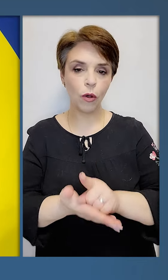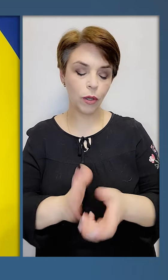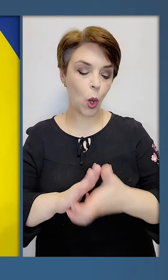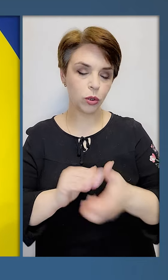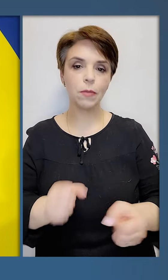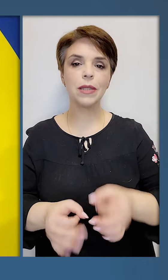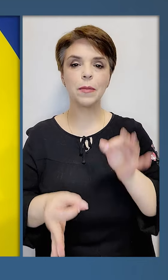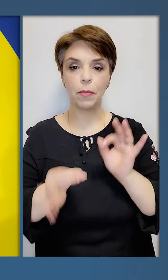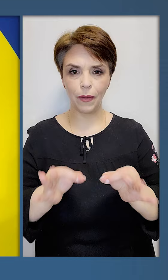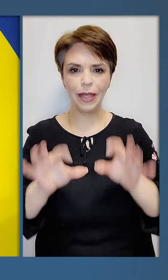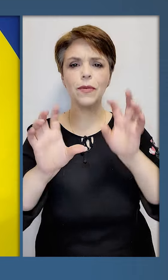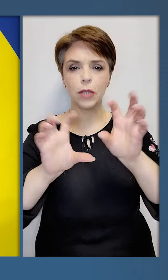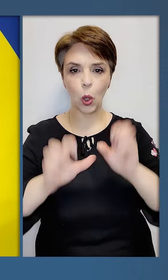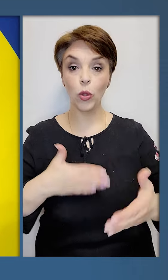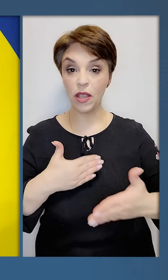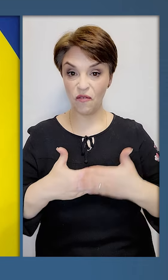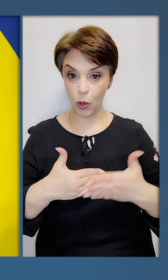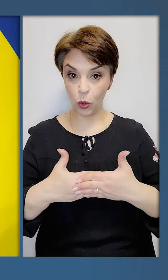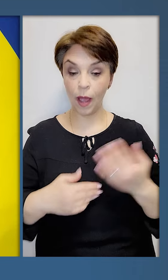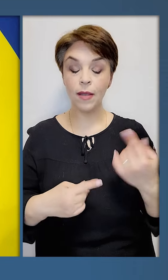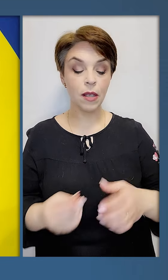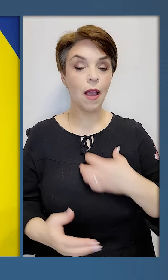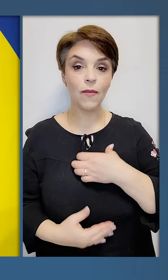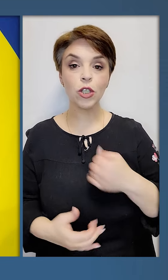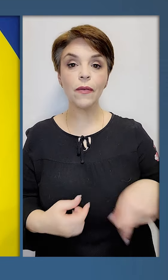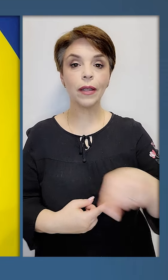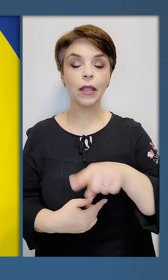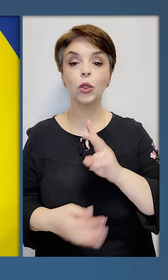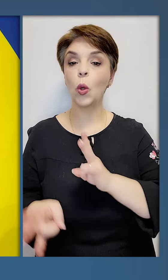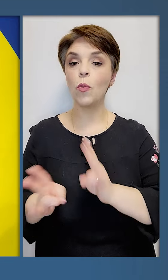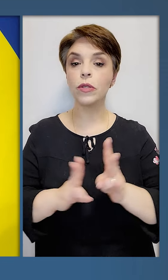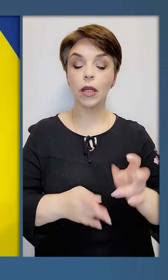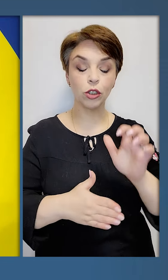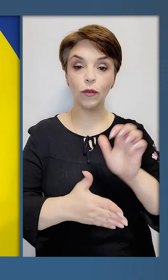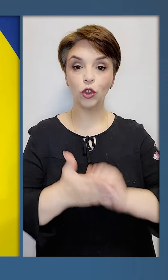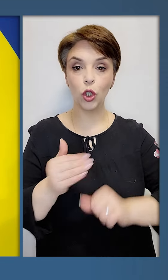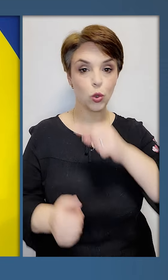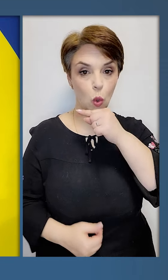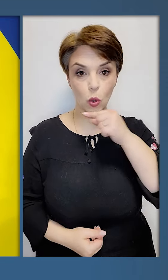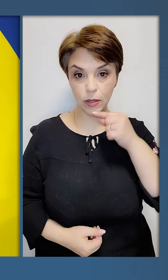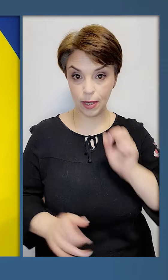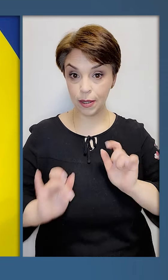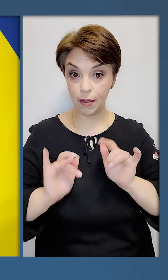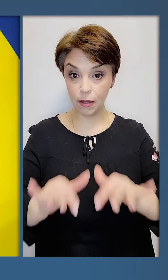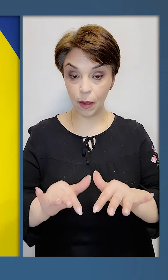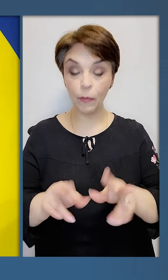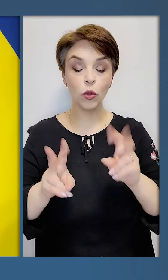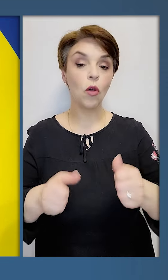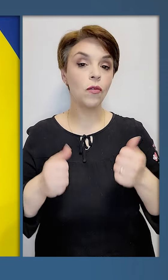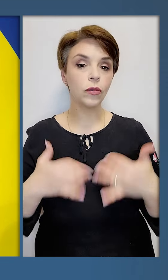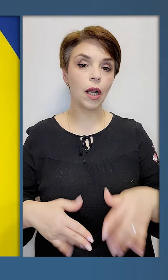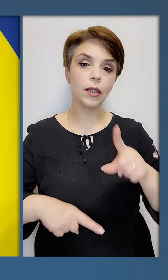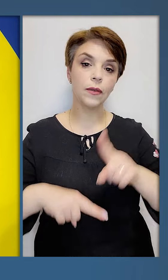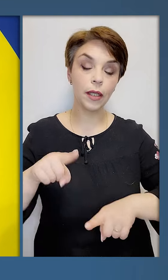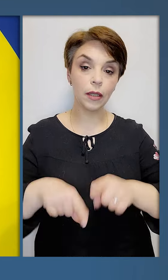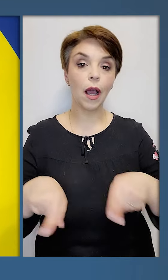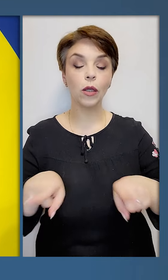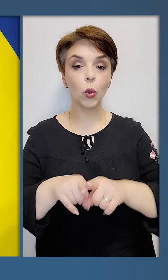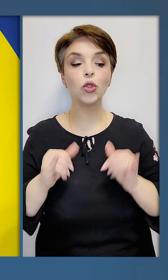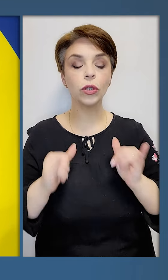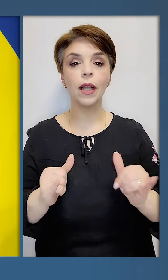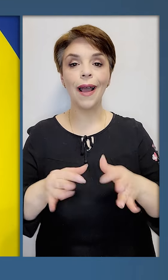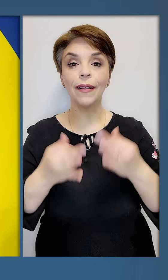отримати законні справедливі вироки. Це важливо і для тих, хто постраждав через російські дії, хто втратив рідних, а